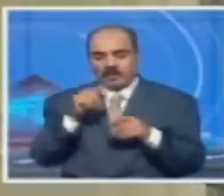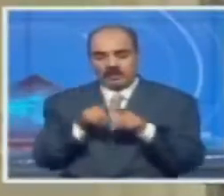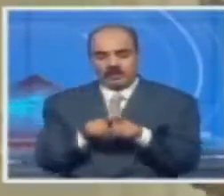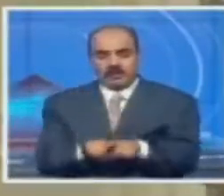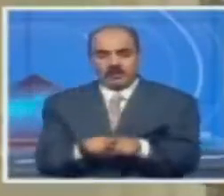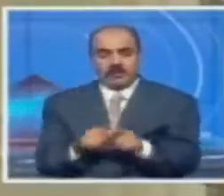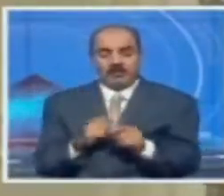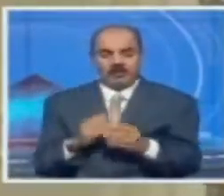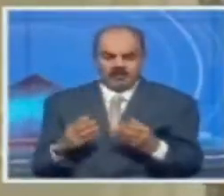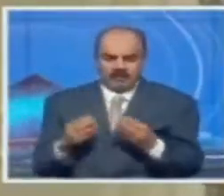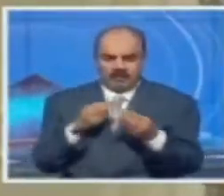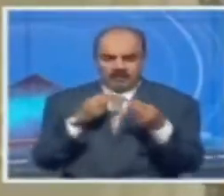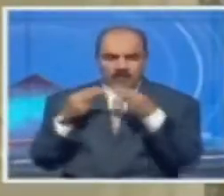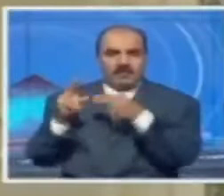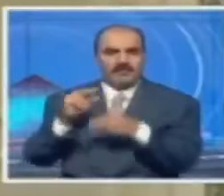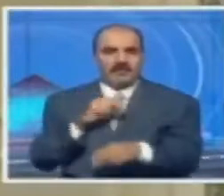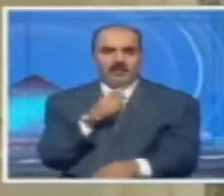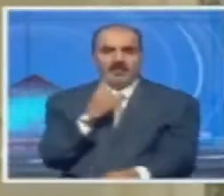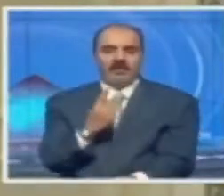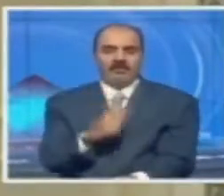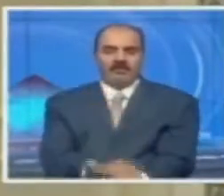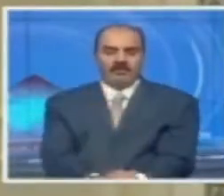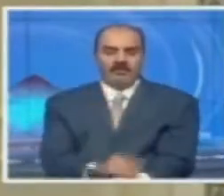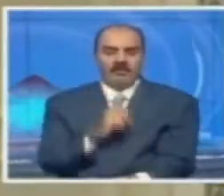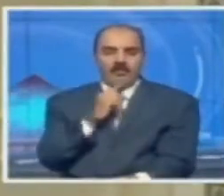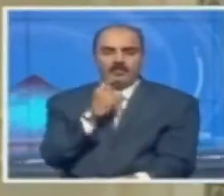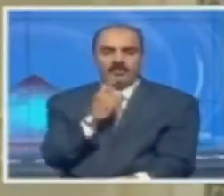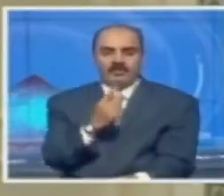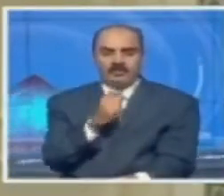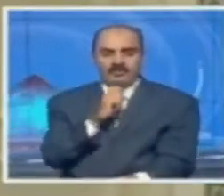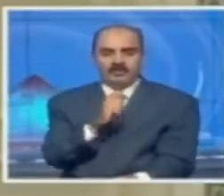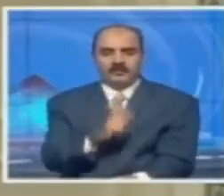وتوحيدا للرؤى تجاه العديد من القضايا. منذر أبو دوح، التلفزيون المصري.